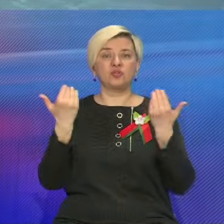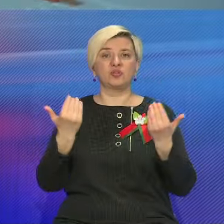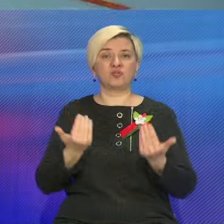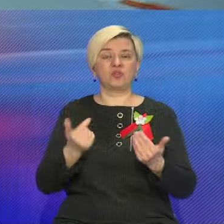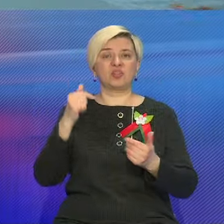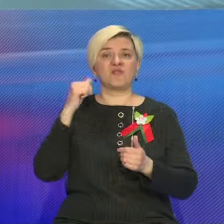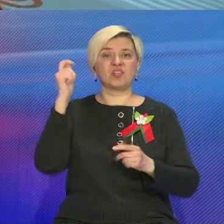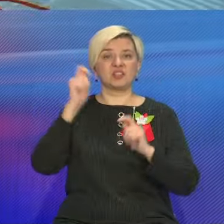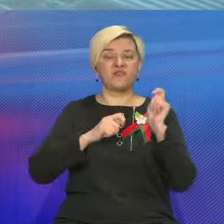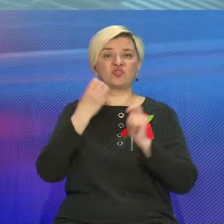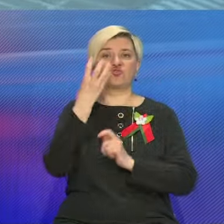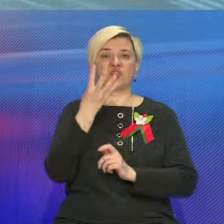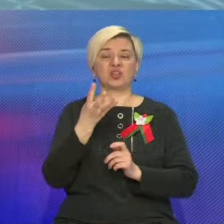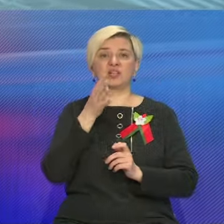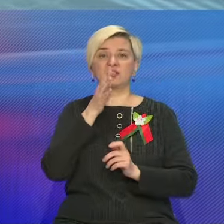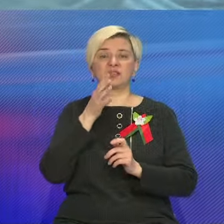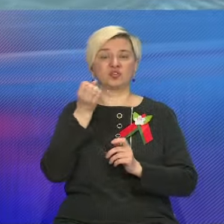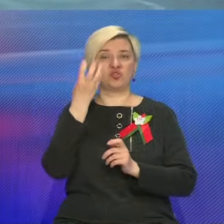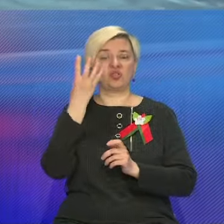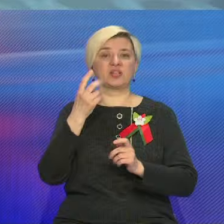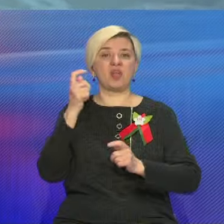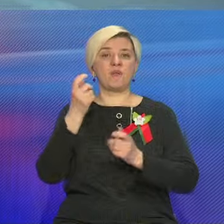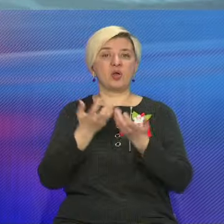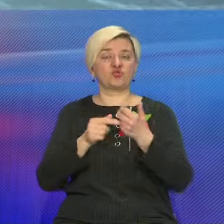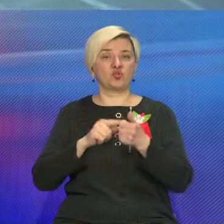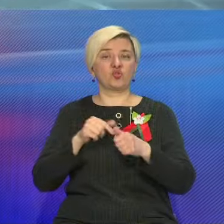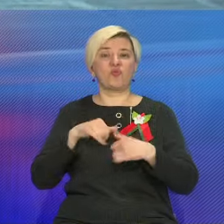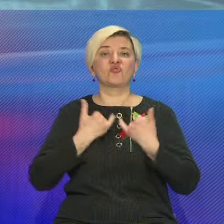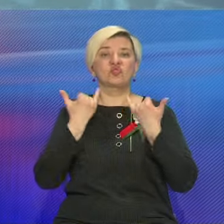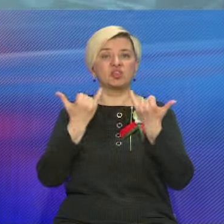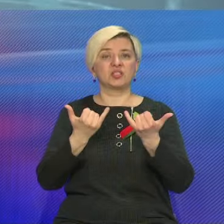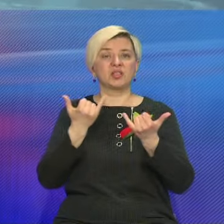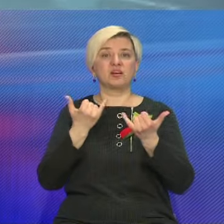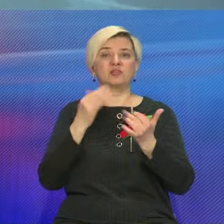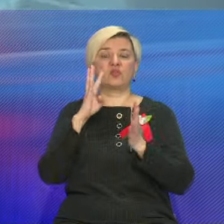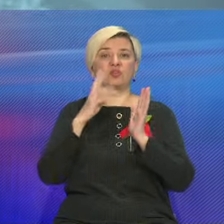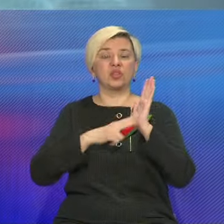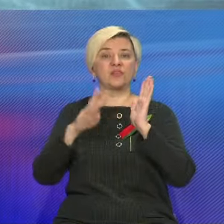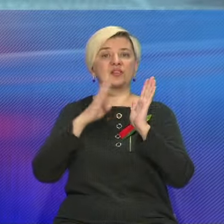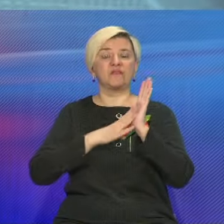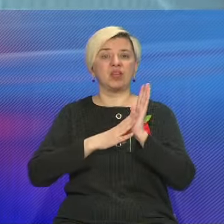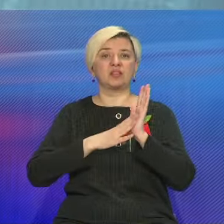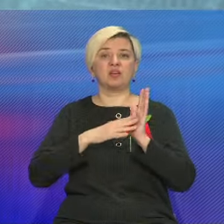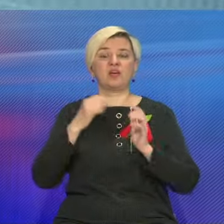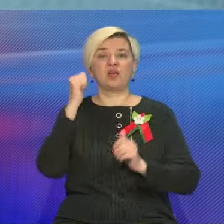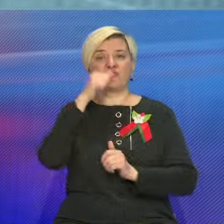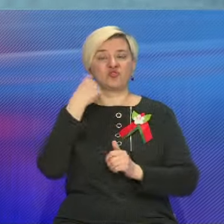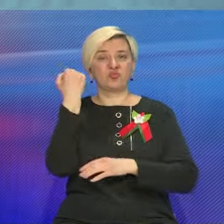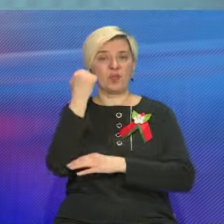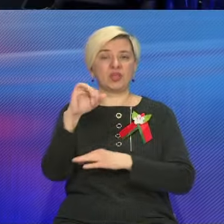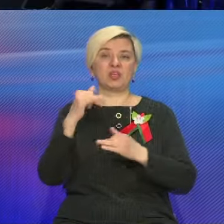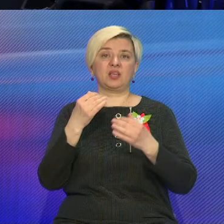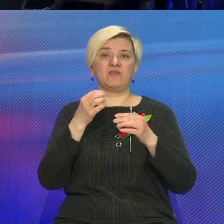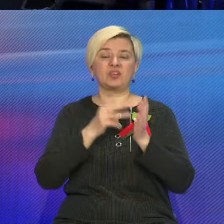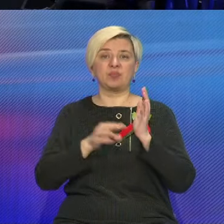ліку, прымеркаваны да 79-й гадавіны вялікай перамогі і 80-годзе вызвалення Беларусі. Удзел у творчым